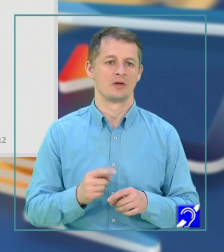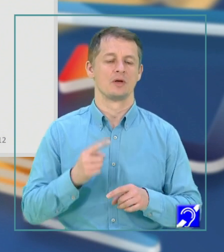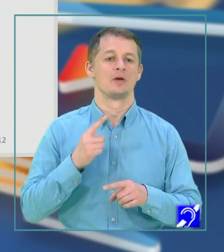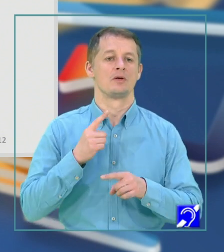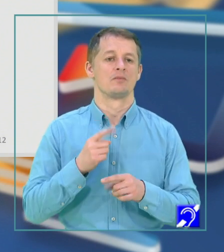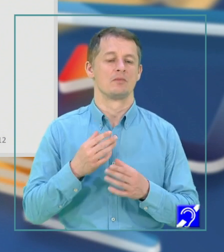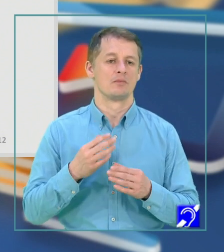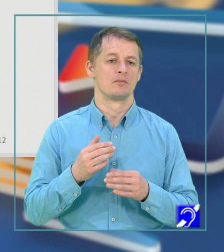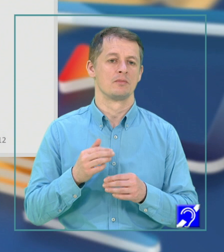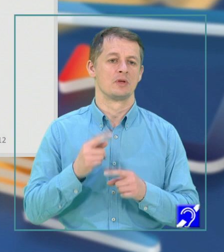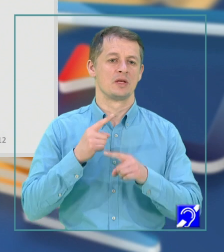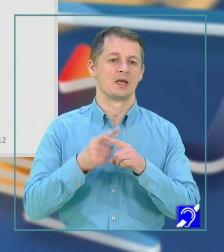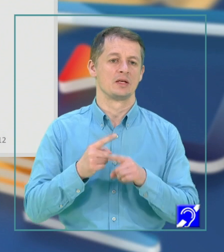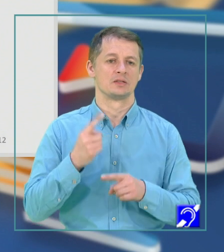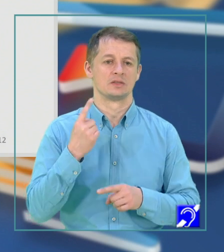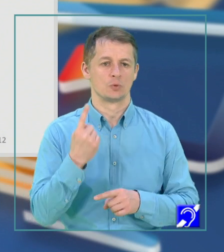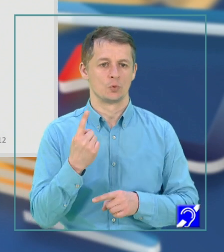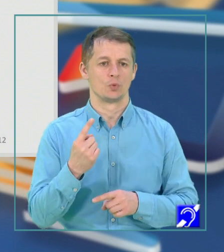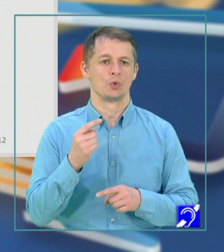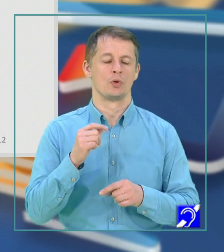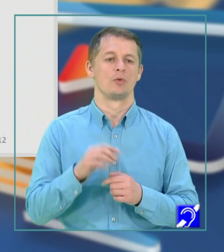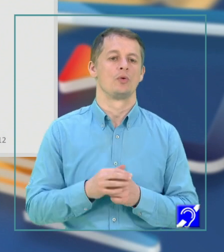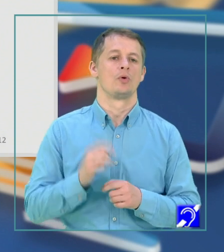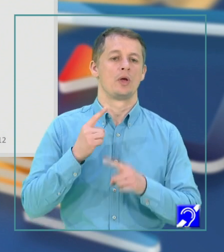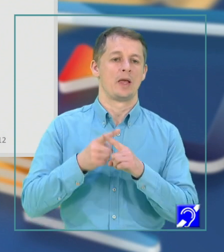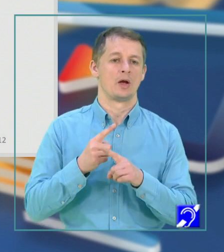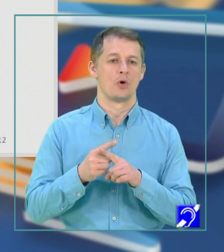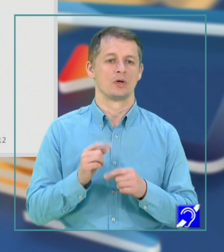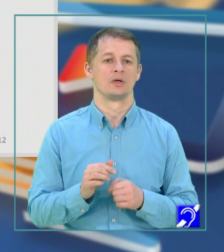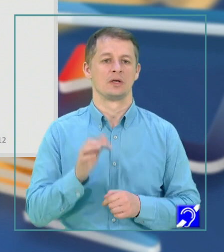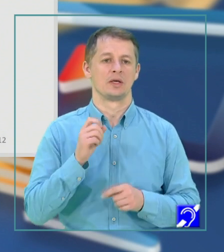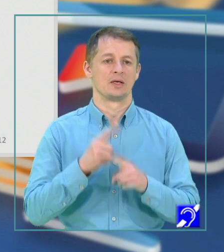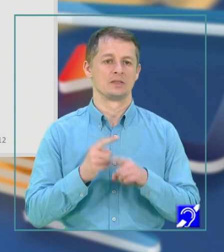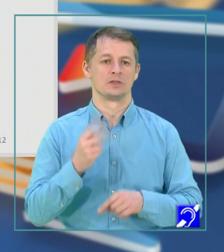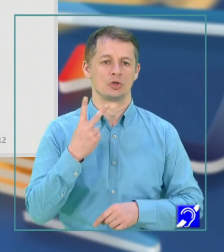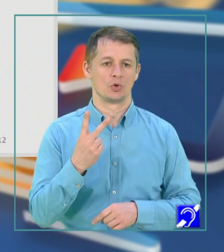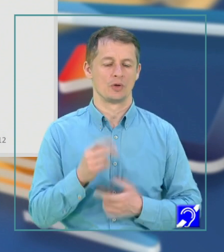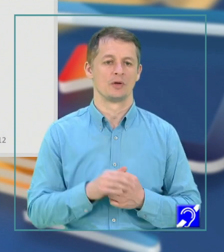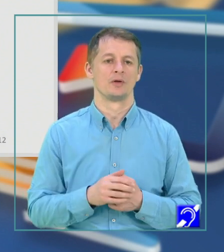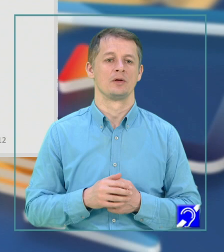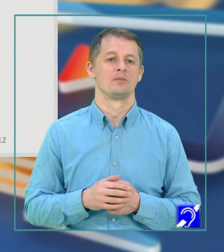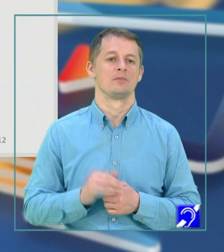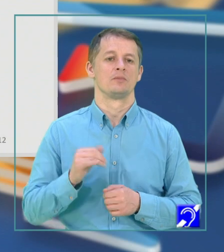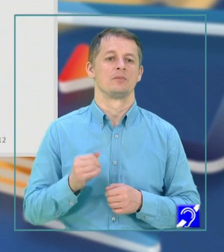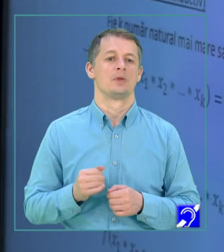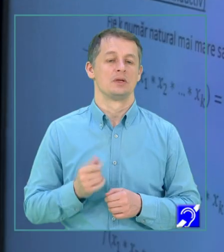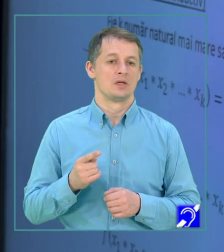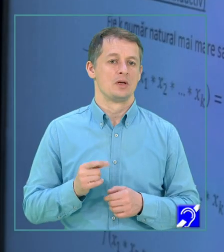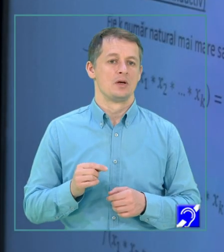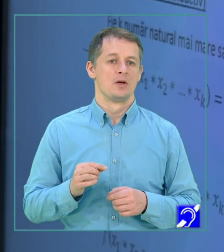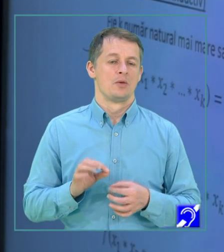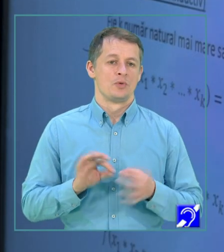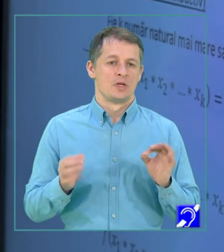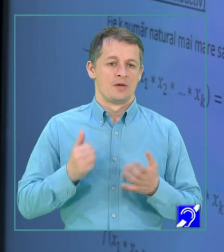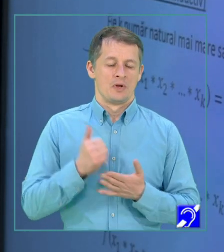de K imagini F de X1 ori F de X2 ori F de XK. Este propoziția presupusă, deci adevărată. P de K plus 1,